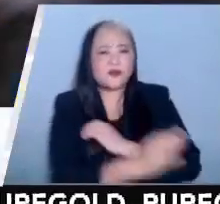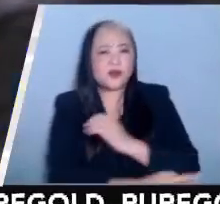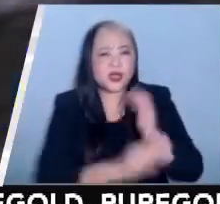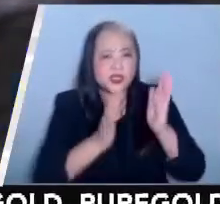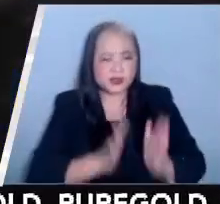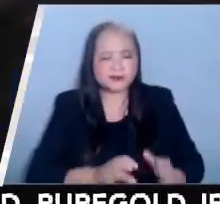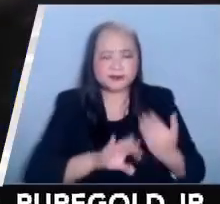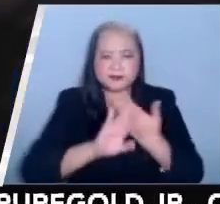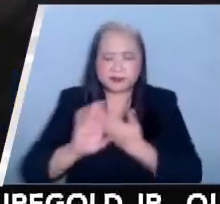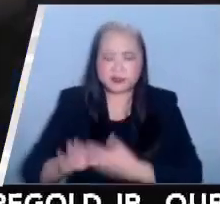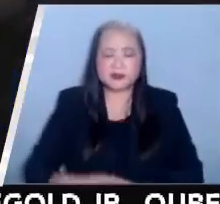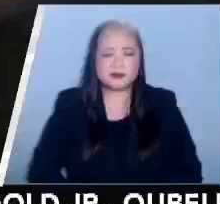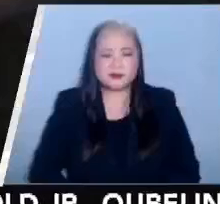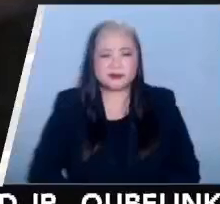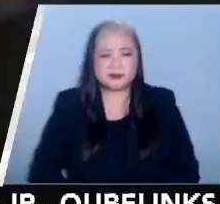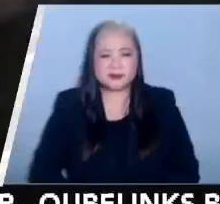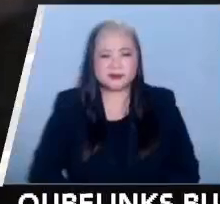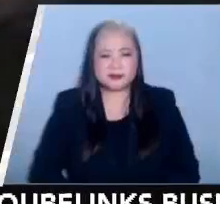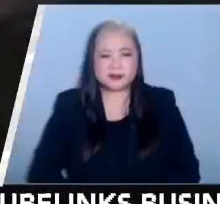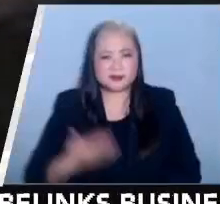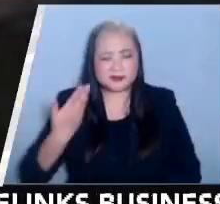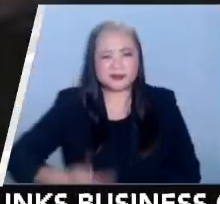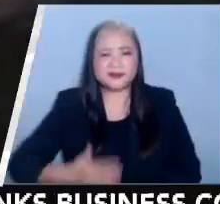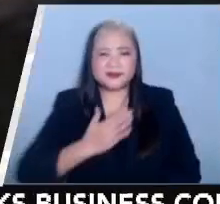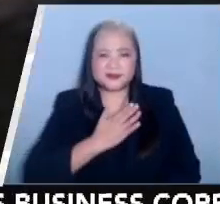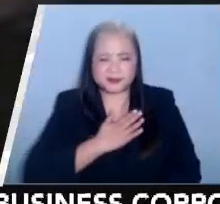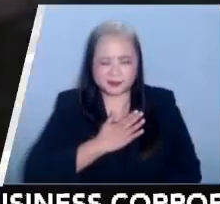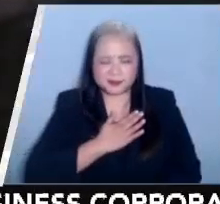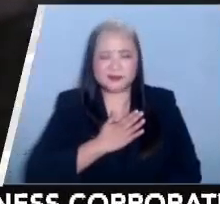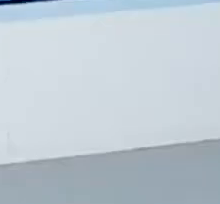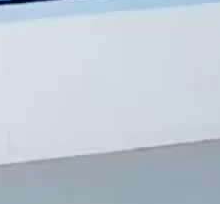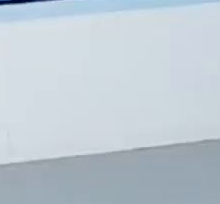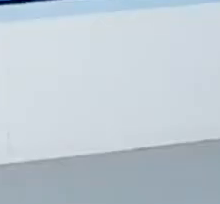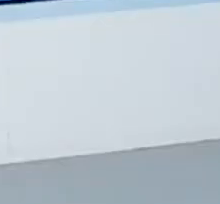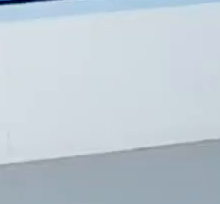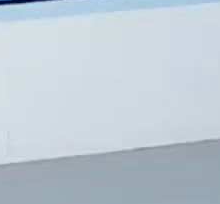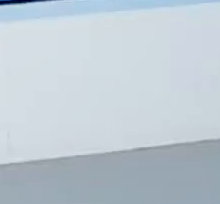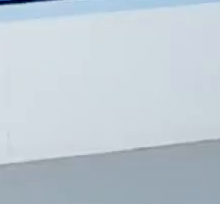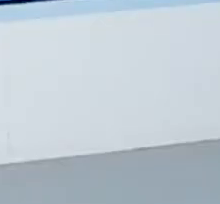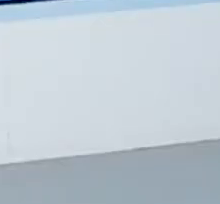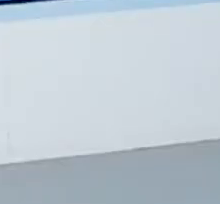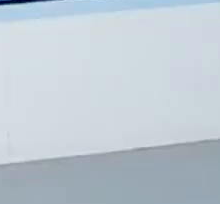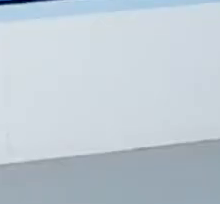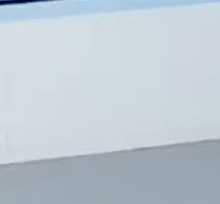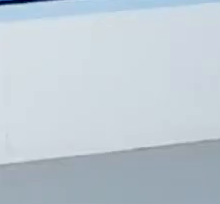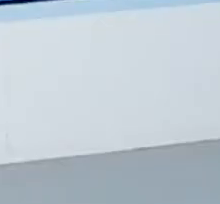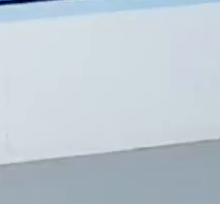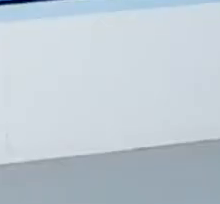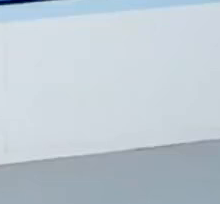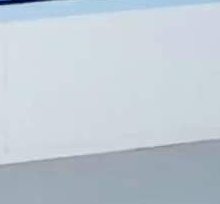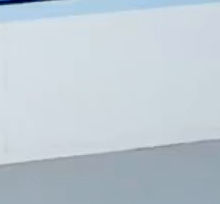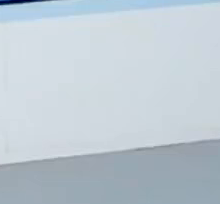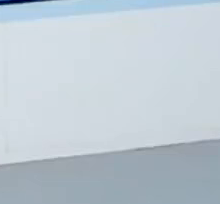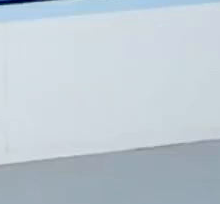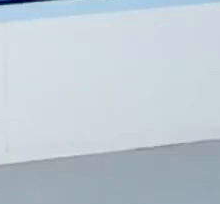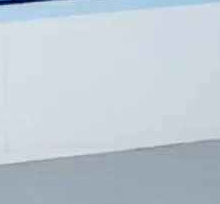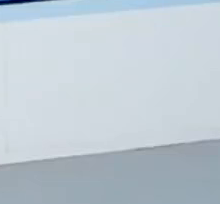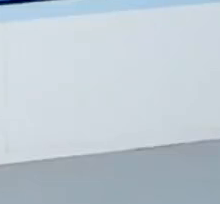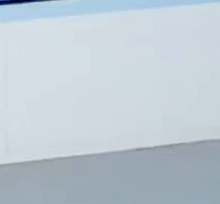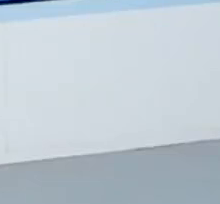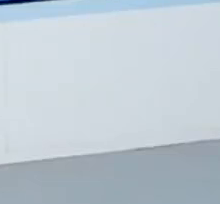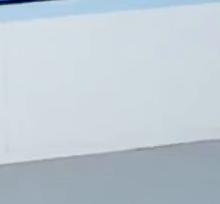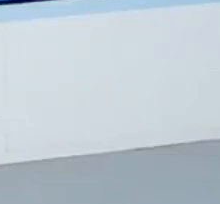Oida, nagbabalita para sa GMA Integrated News. Kapuso, alamin ang maiinit na balita. Bisitahin